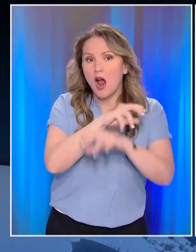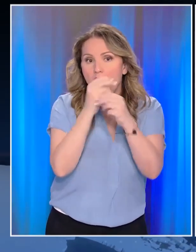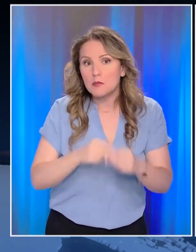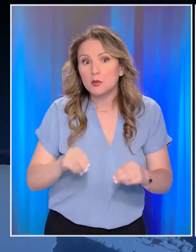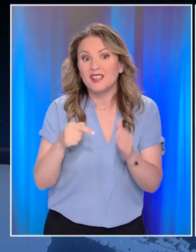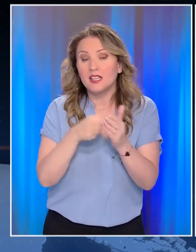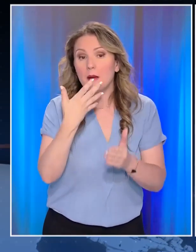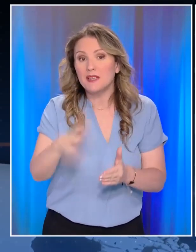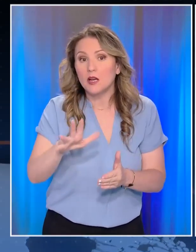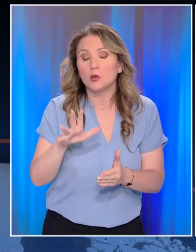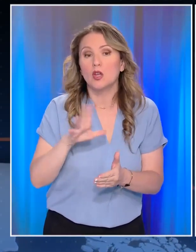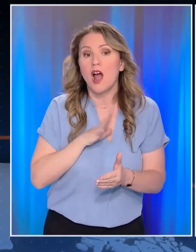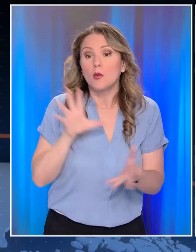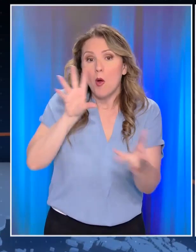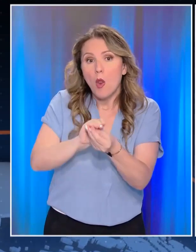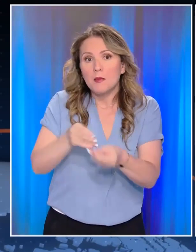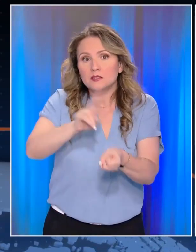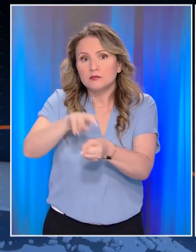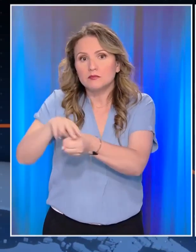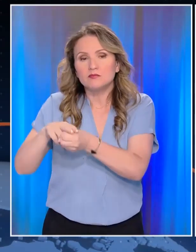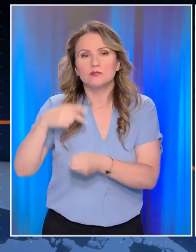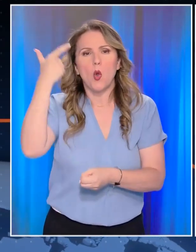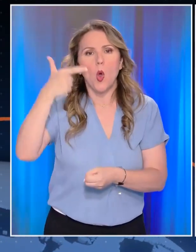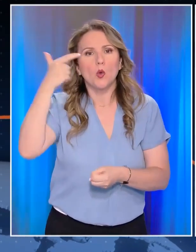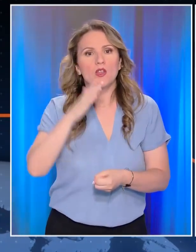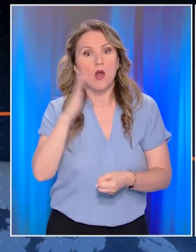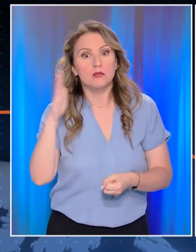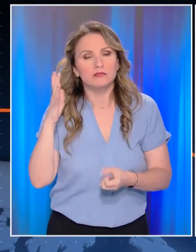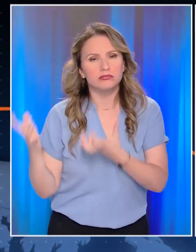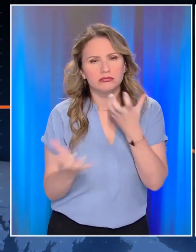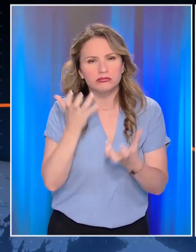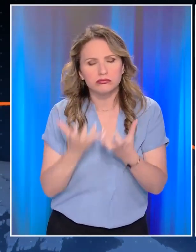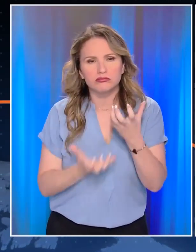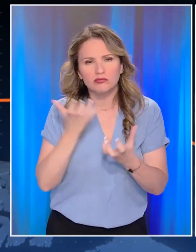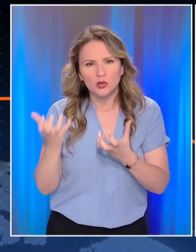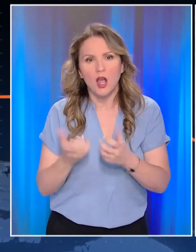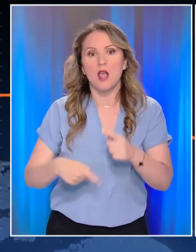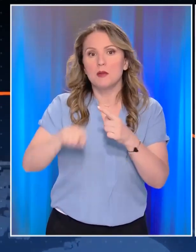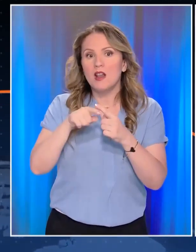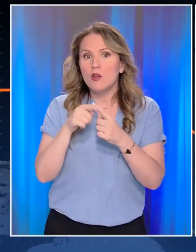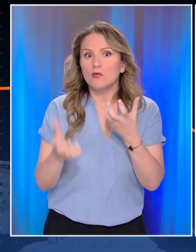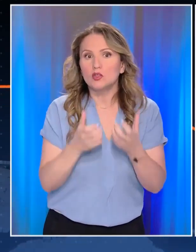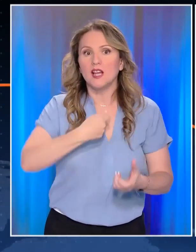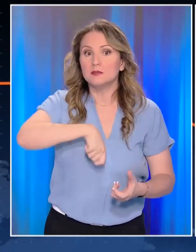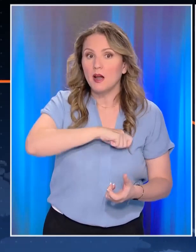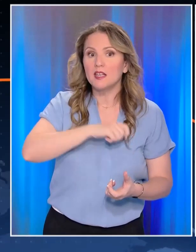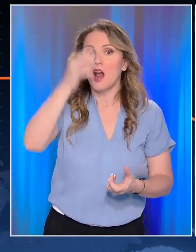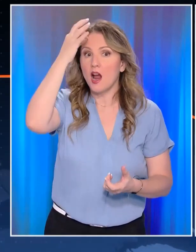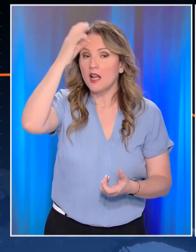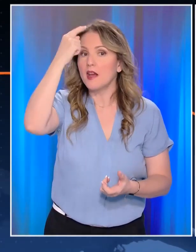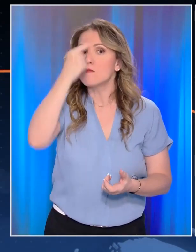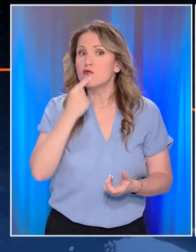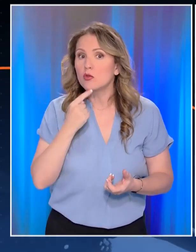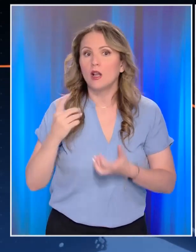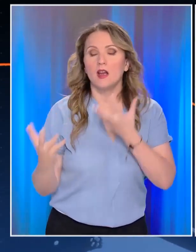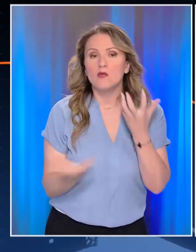ζωή σε 1.500 ανθρώπους. Το Ανατολικό Λονδίνο φλέγεται, ενώ πύρινα μέτωπα μένονται ανεξέλεγκτα σε Ισπανία, Γαλλία και